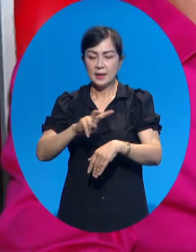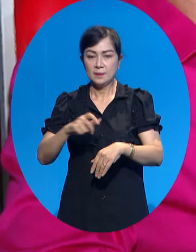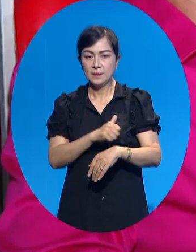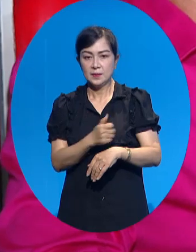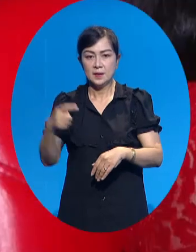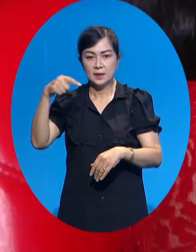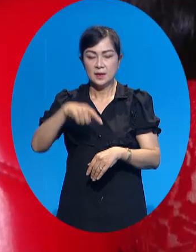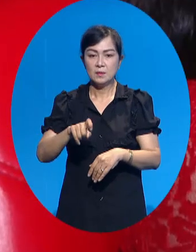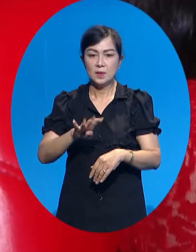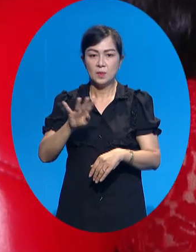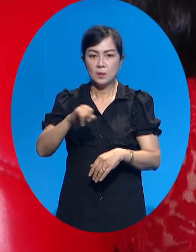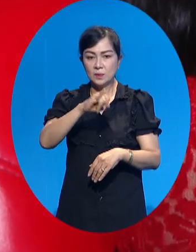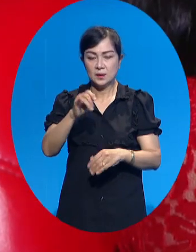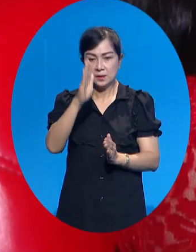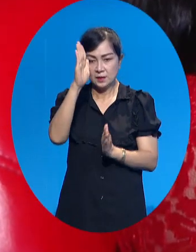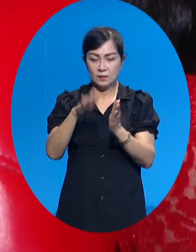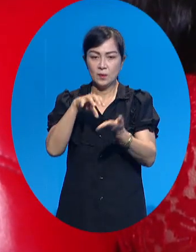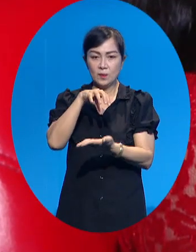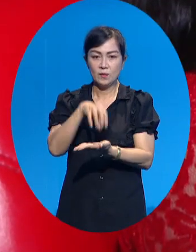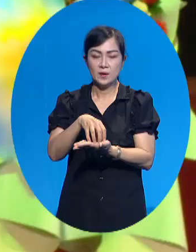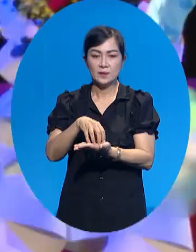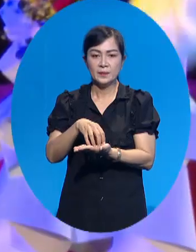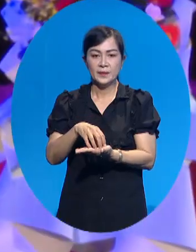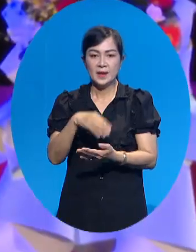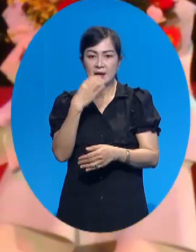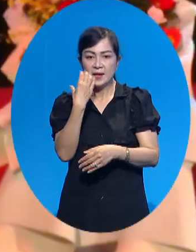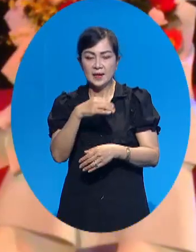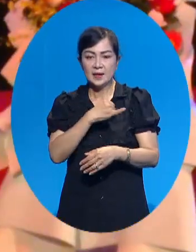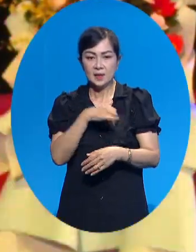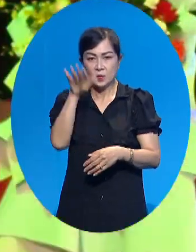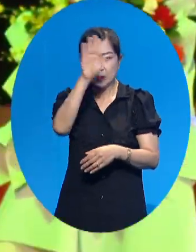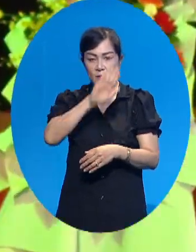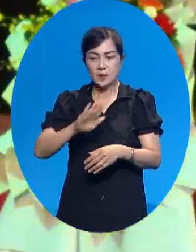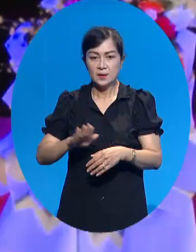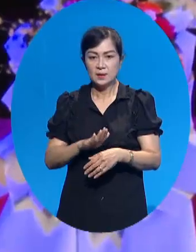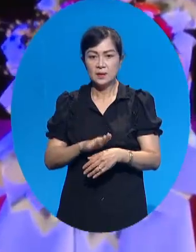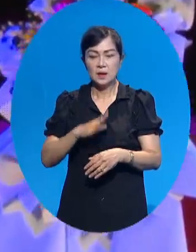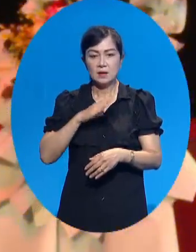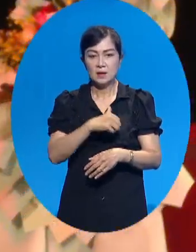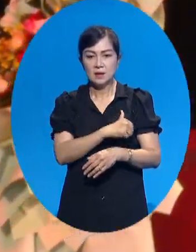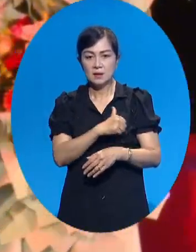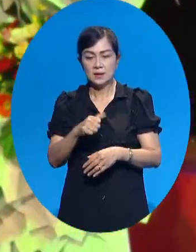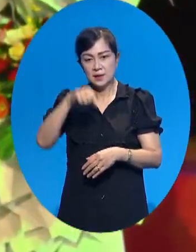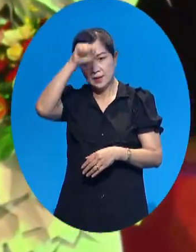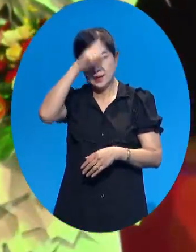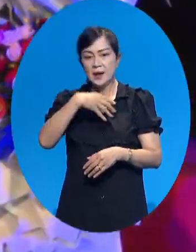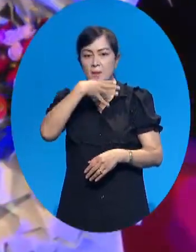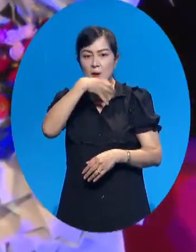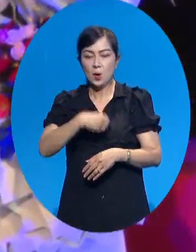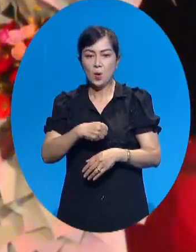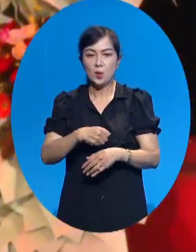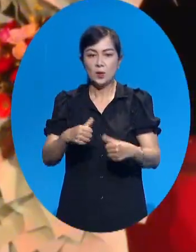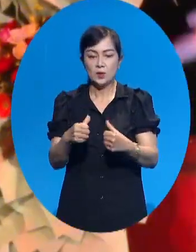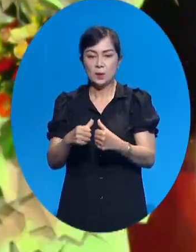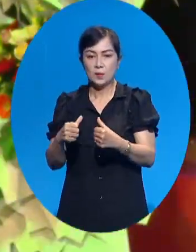viên đến từ 14 tỉnh thành phố trong khu vực với các tiết mục ca ngợi tình yêu quê hương, đất nước, con người, ca ngợi Đảng, Bác Hồ và những